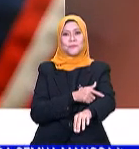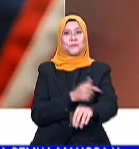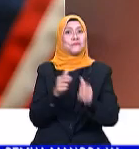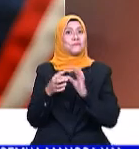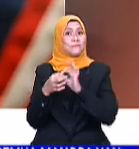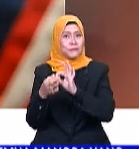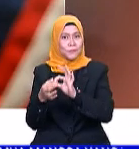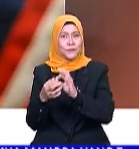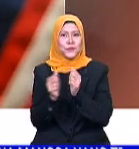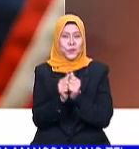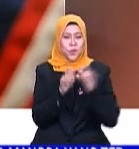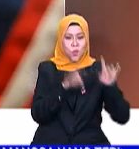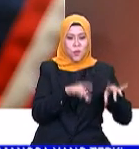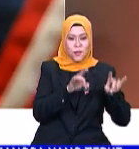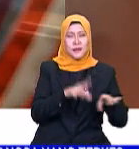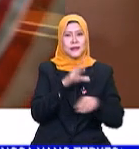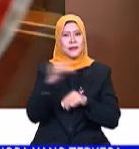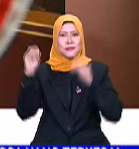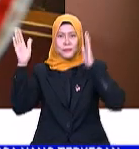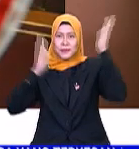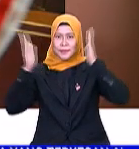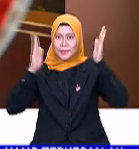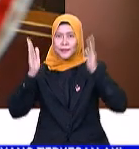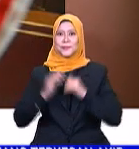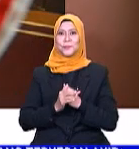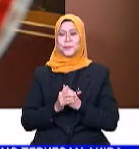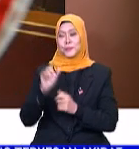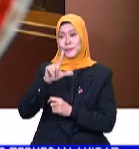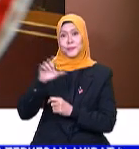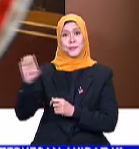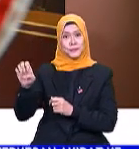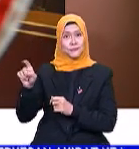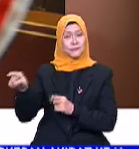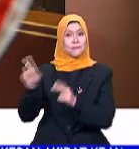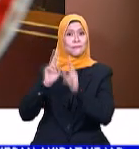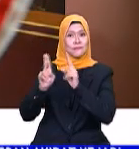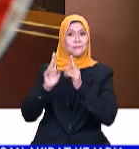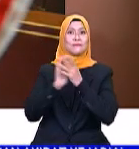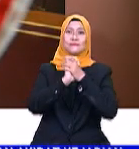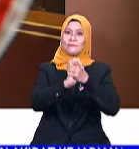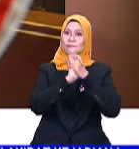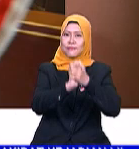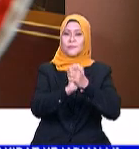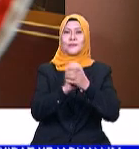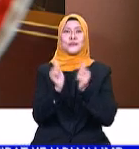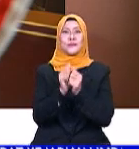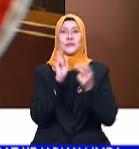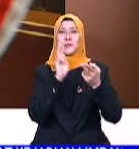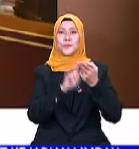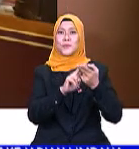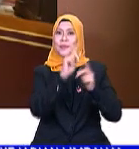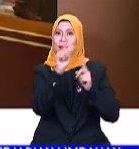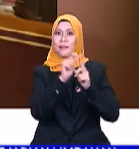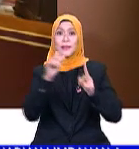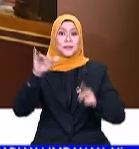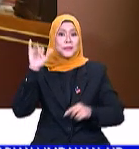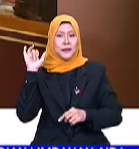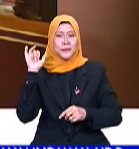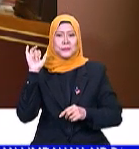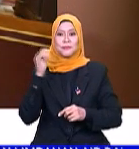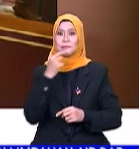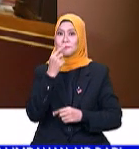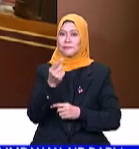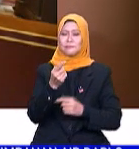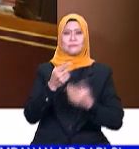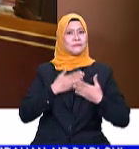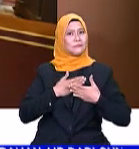Australia. Sementara itu, Li yang menyampaikan perutusan tahniah kepadanya melalui sepucuk surat bertaris malam menyatakan